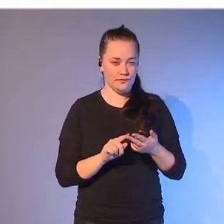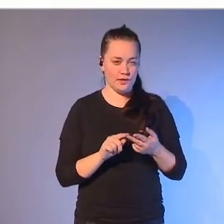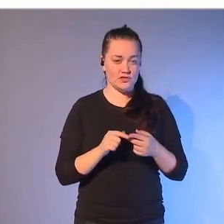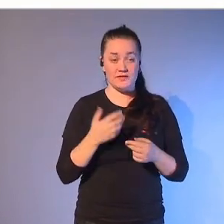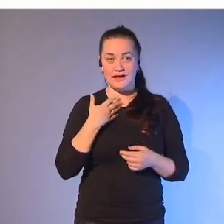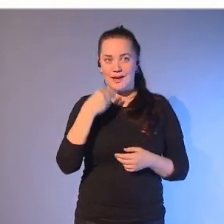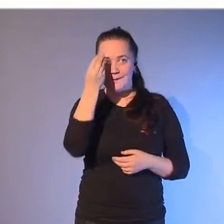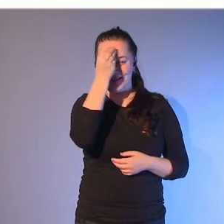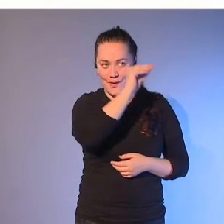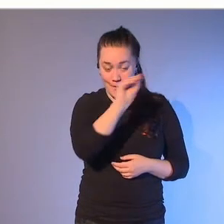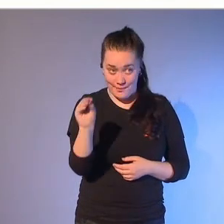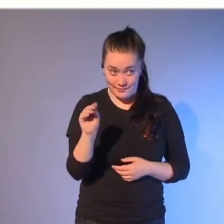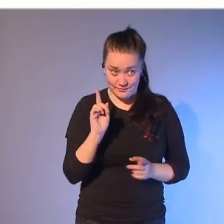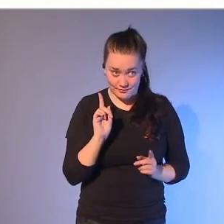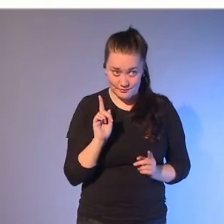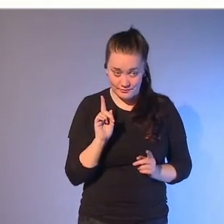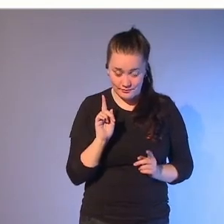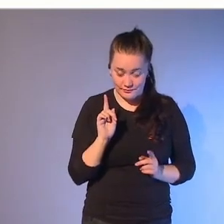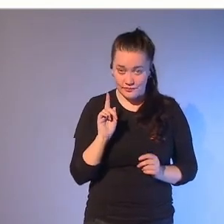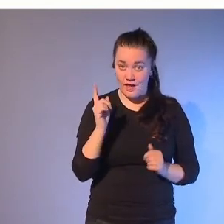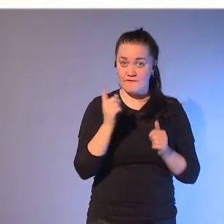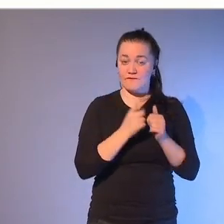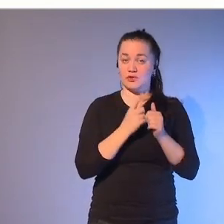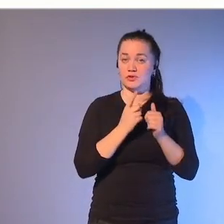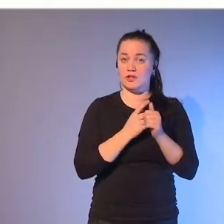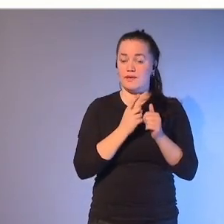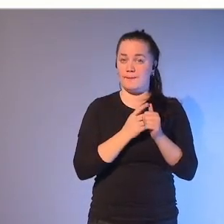jeg bare minne om den første